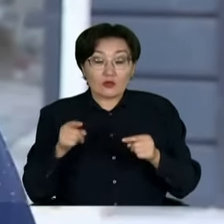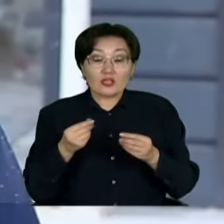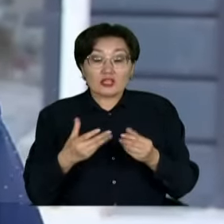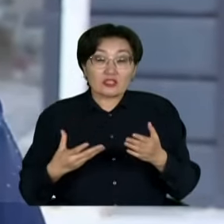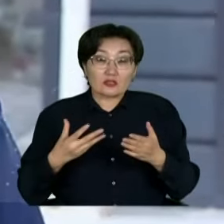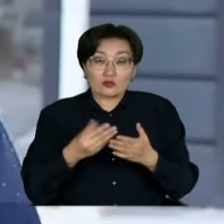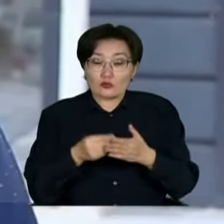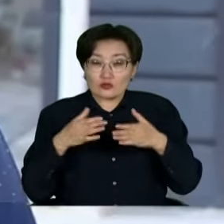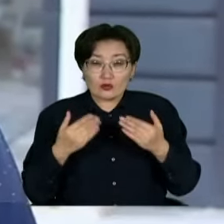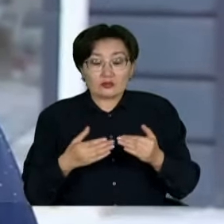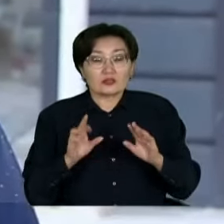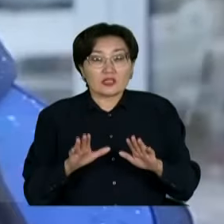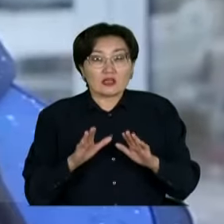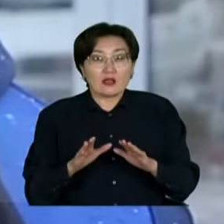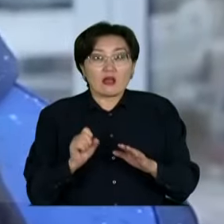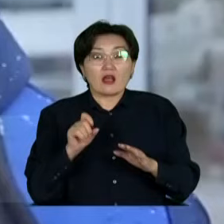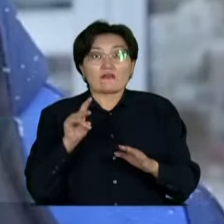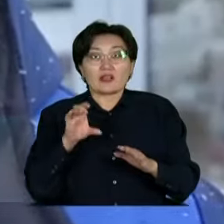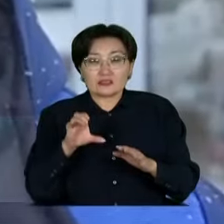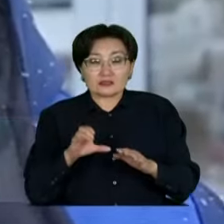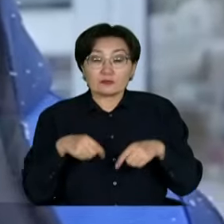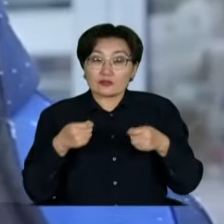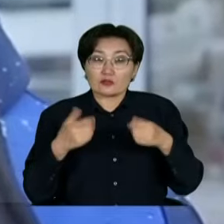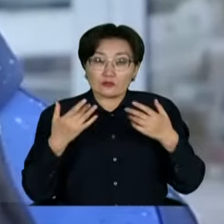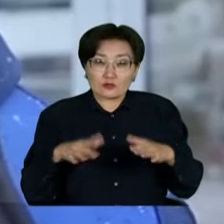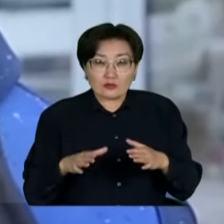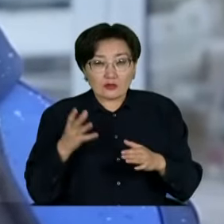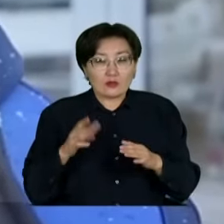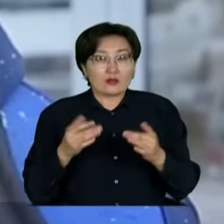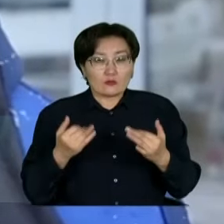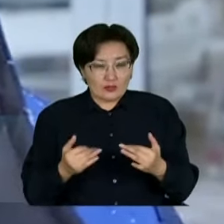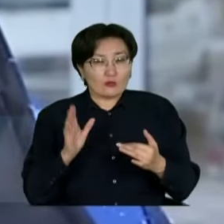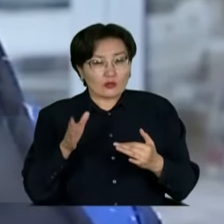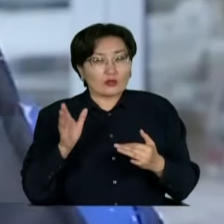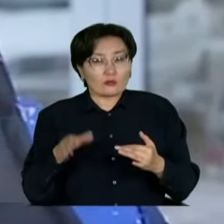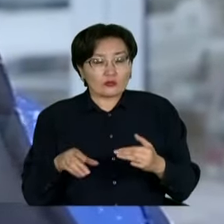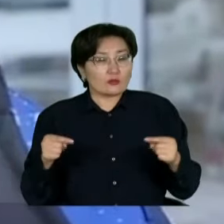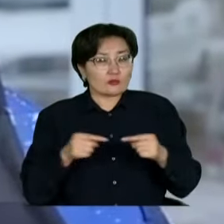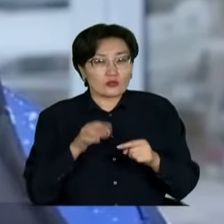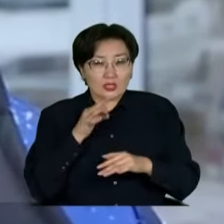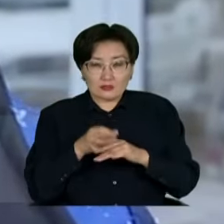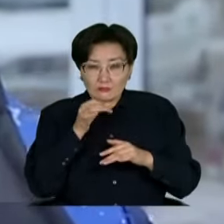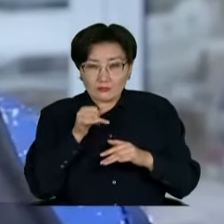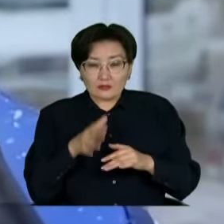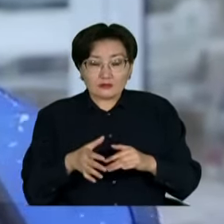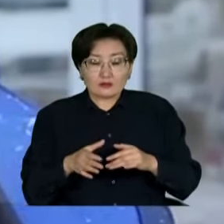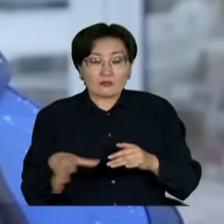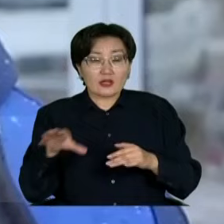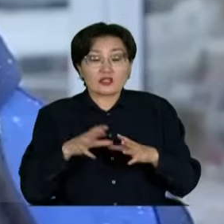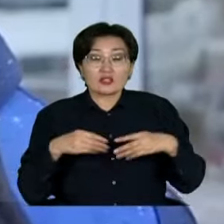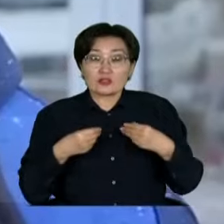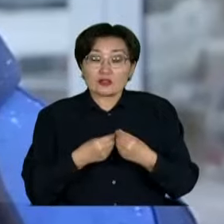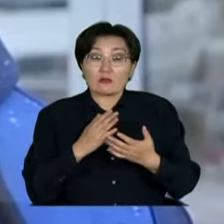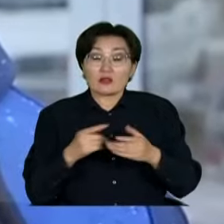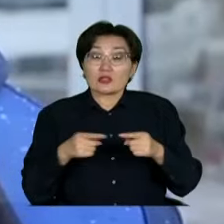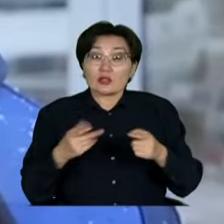қойды енді. Әні болады, мұны болады, қашан тоқшынсын айтып отқан жоқ. Сол. Осы балдардың бәрі семинарындар ғой, бәрі квартирада